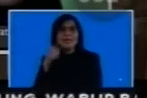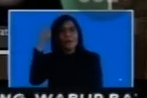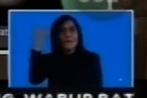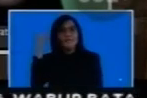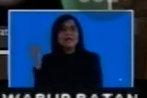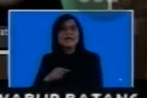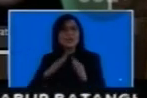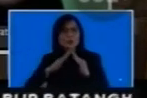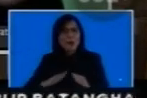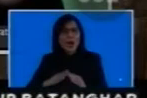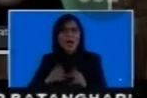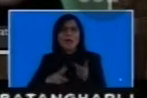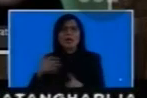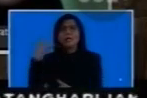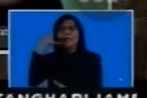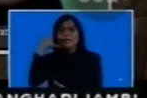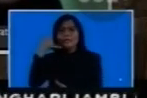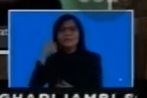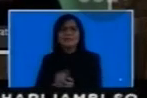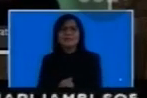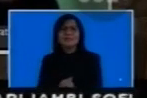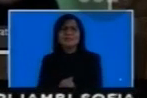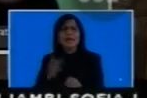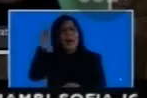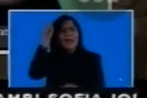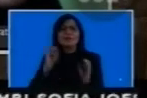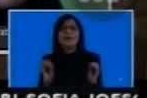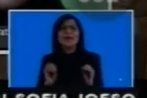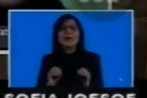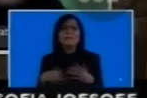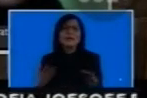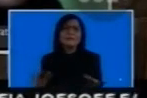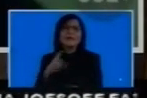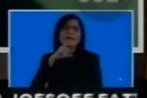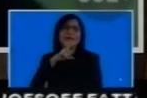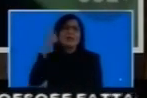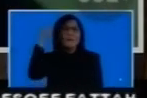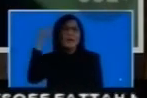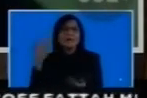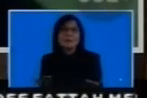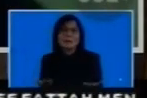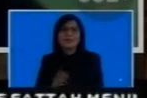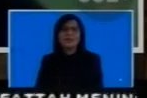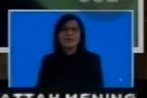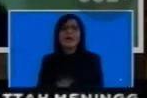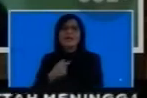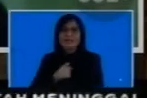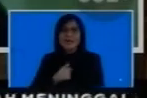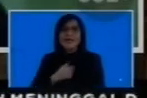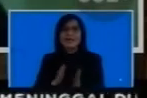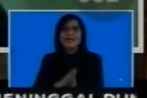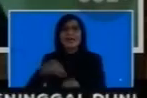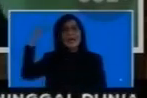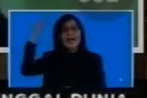bagaimana kalau nggak pakai ada Android, nggak ada WA? Gimana caranya Alfiatus bisa belajar? Saya sama kakak suhu